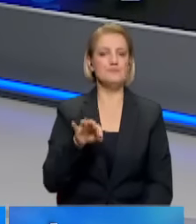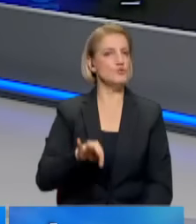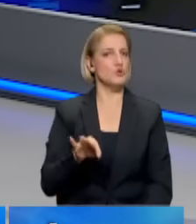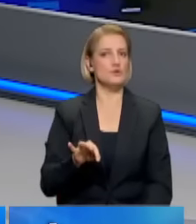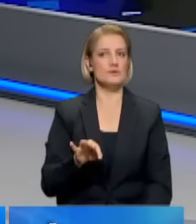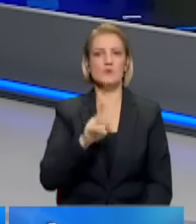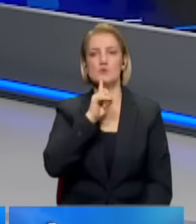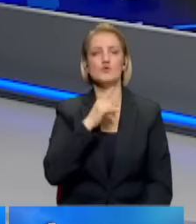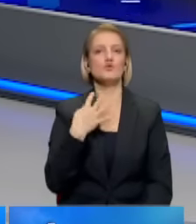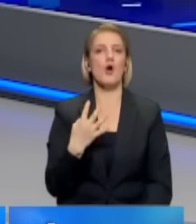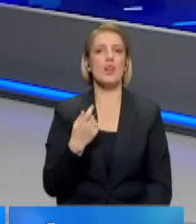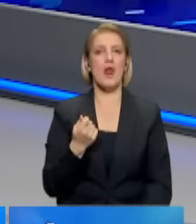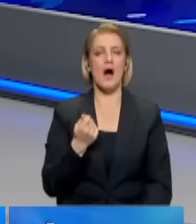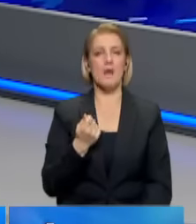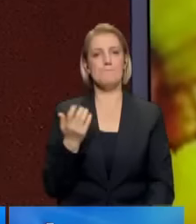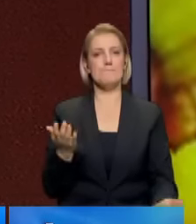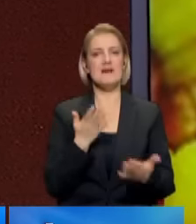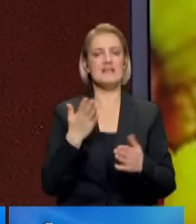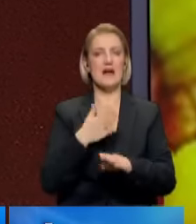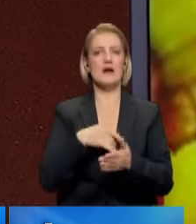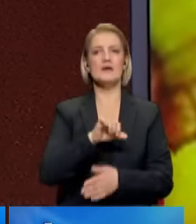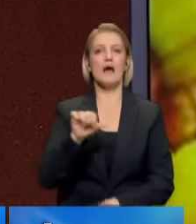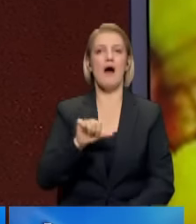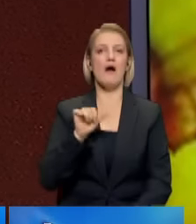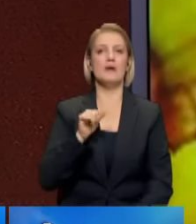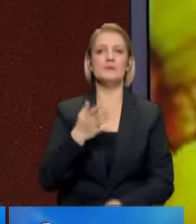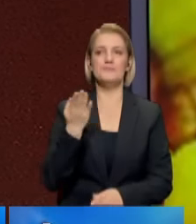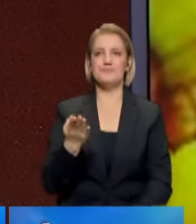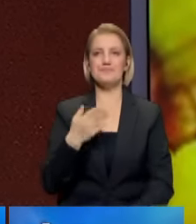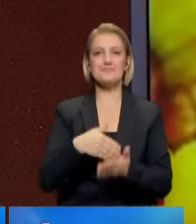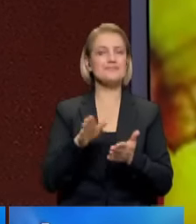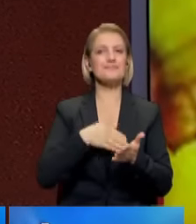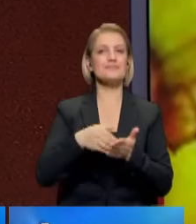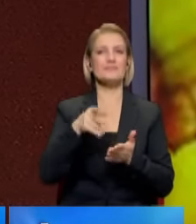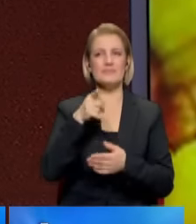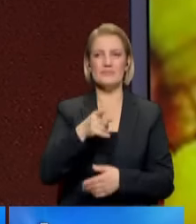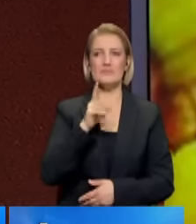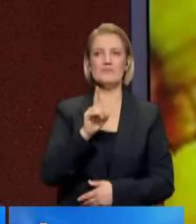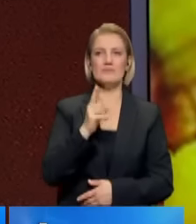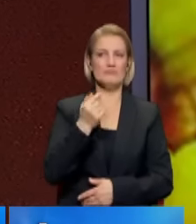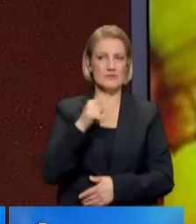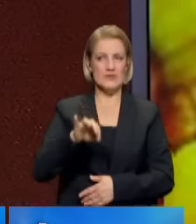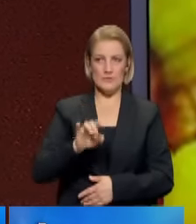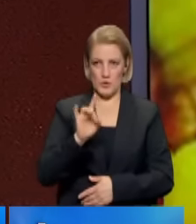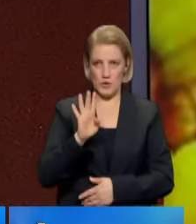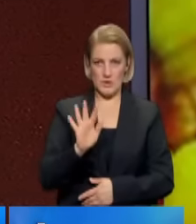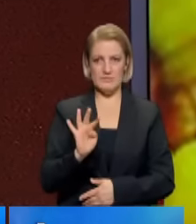Bugün 104 lira. Mesela margarin 1,5 liraymış. Bugün 14 lira 75 kuruş. Domates salçasına bakalım.